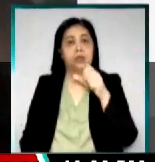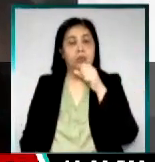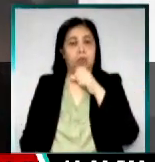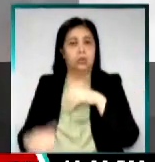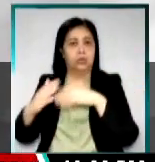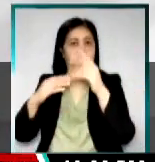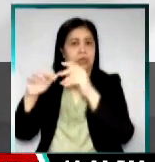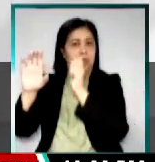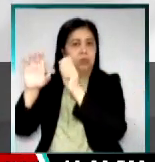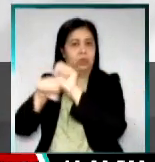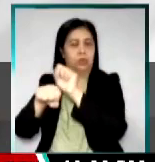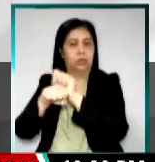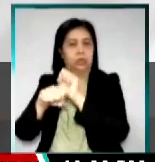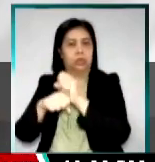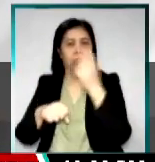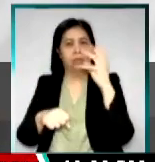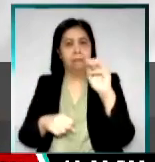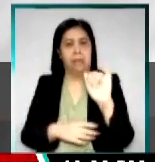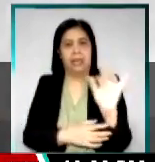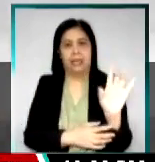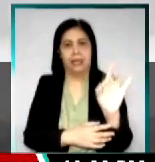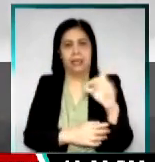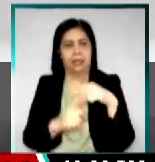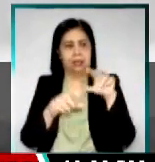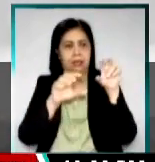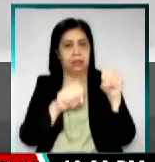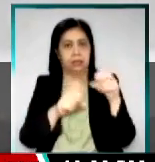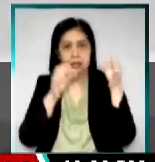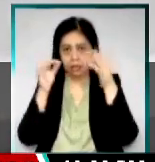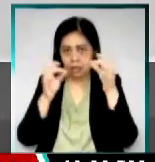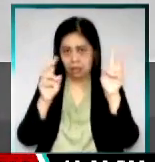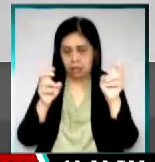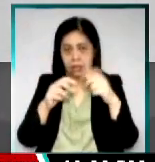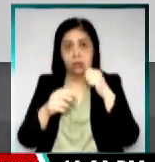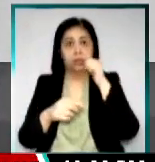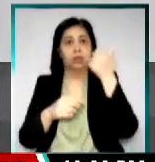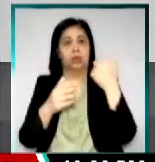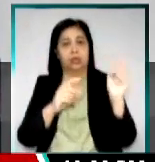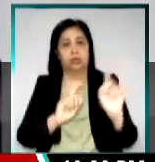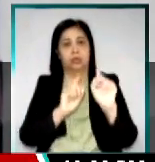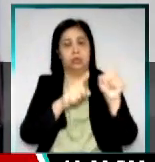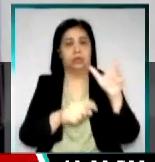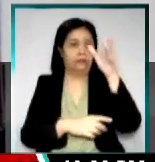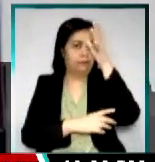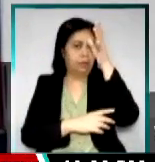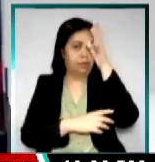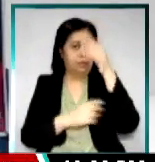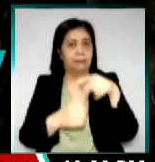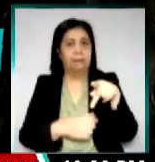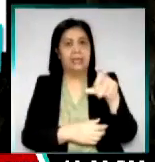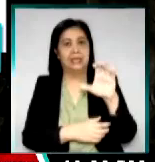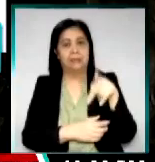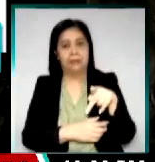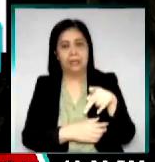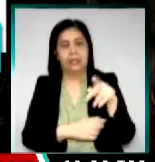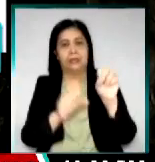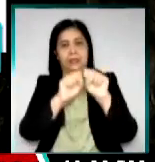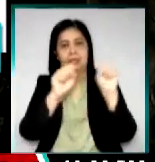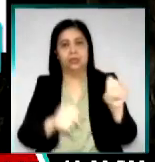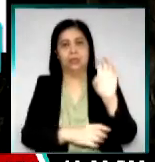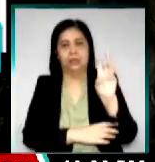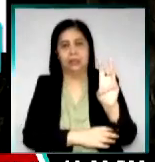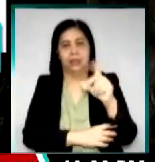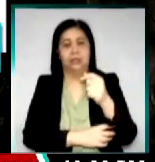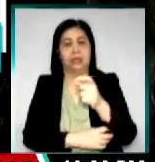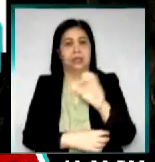May 18. Matapos umanong mahulihan ng droga, kinabukasan nagpunta ang ama ni Mateo sa PCP 6 ng Caloocan. Kaprasong butas lang